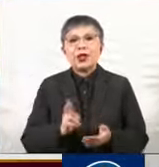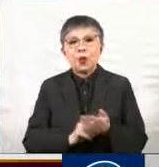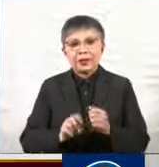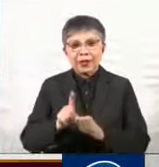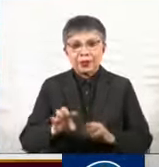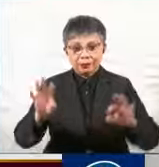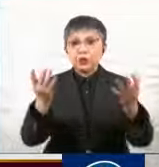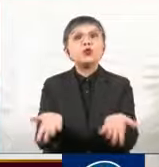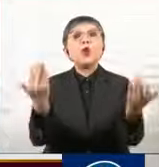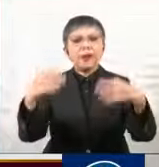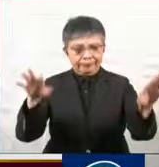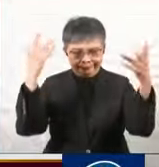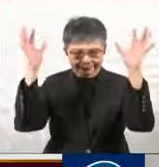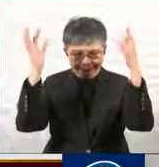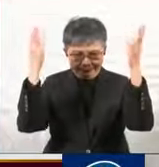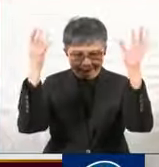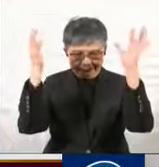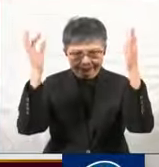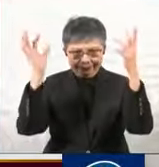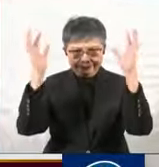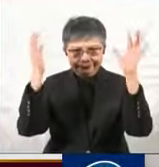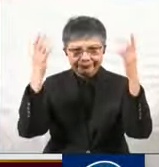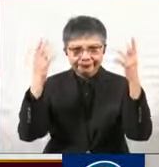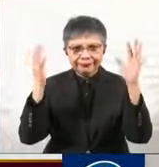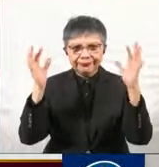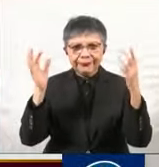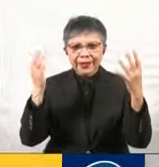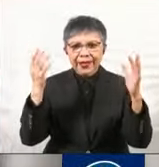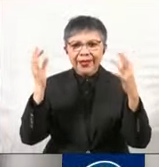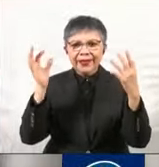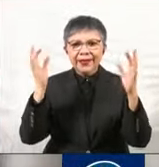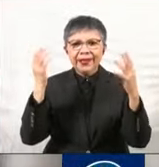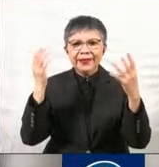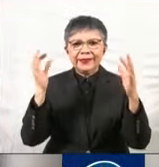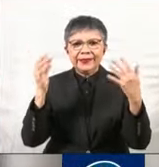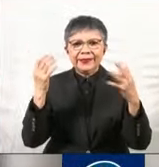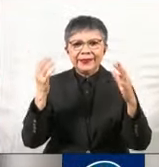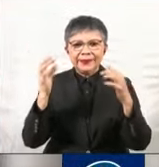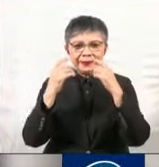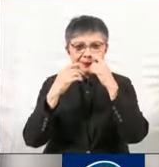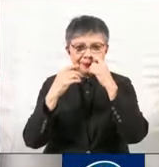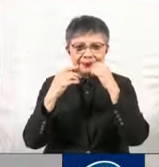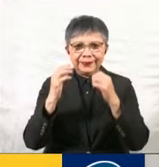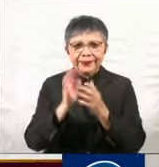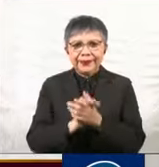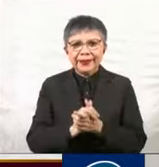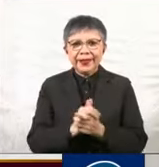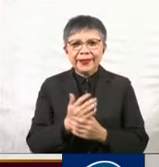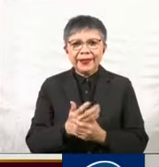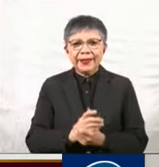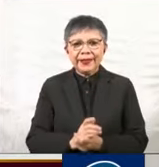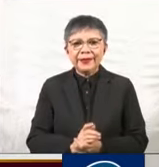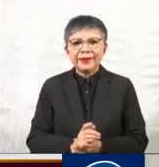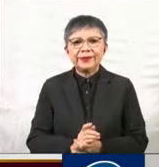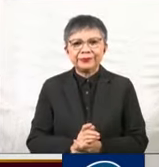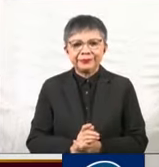ditingkatkan apresiasi yang paling meriah untuk seluruh pasangan calon gubernur dan calon wakil gubernur DKI Jakarta malam hari ini